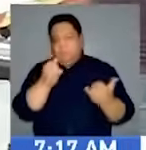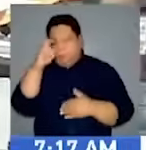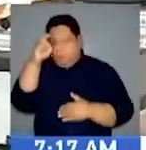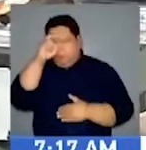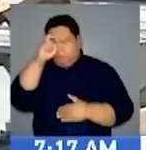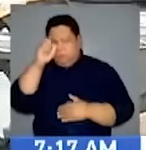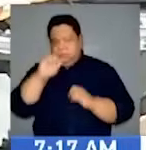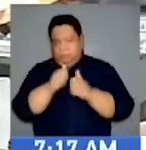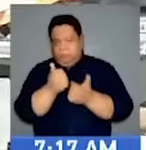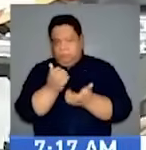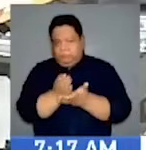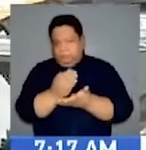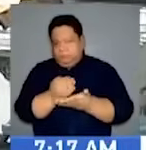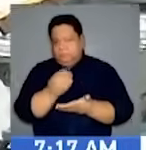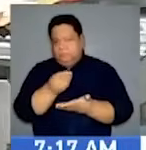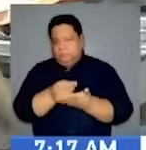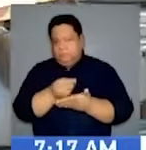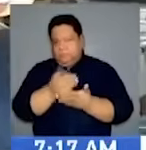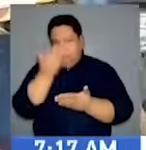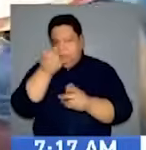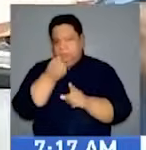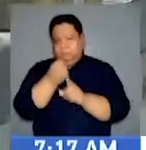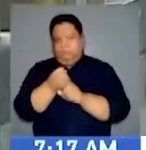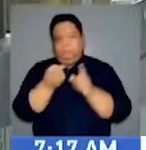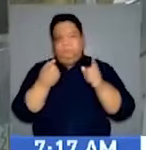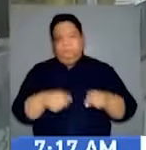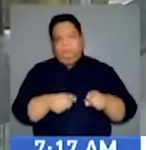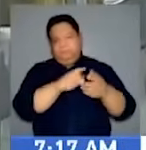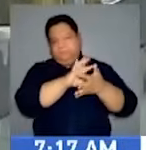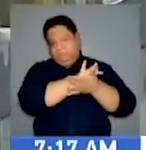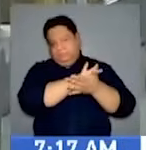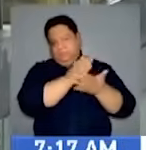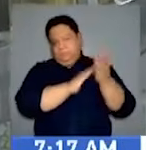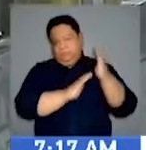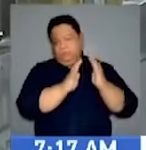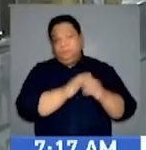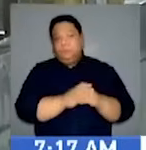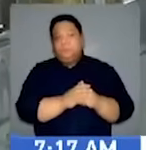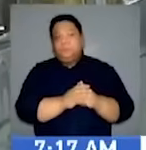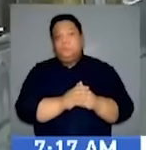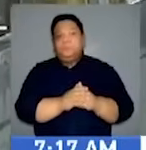ang naapektuhan ng pandemya. 907 na adult Filipinos ang respondents